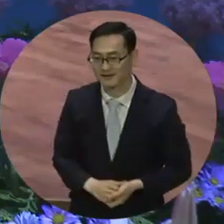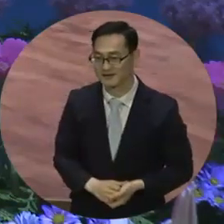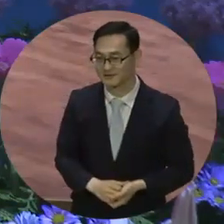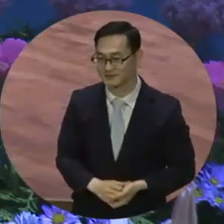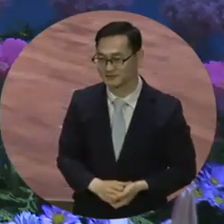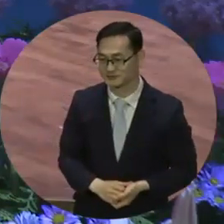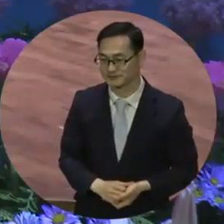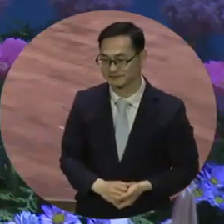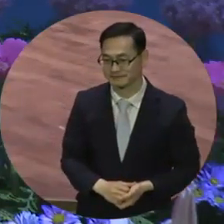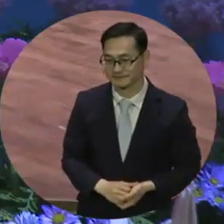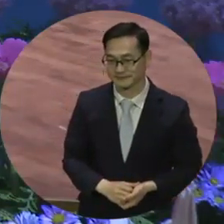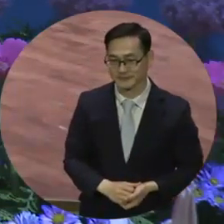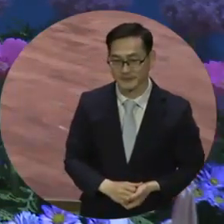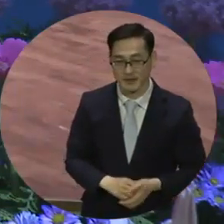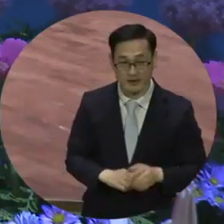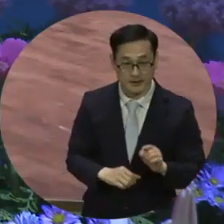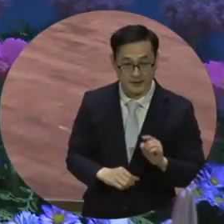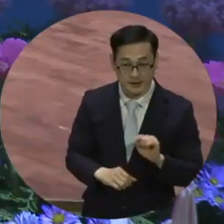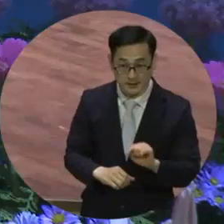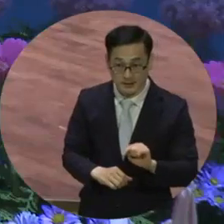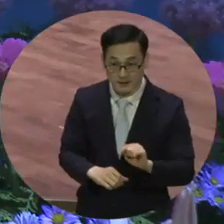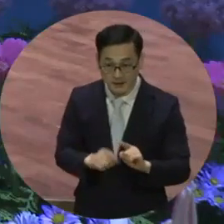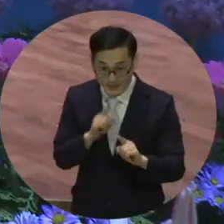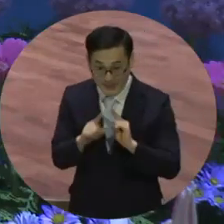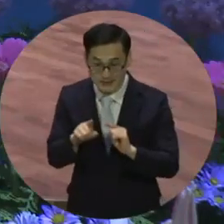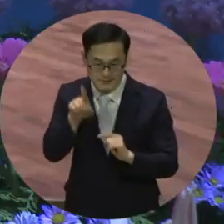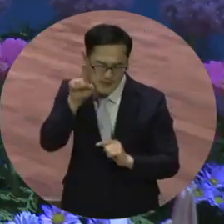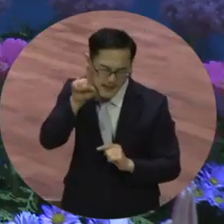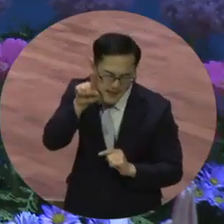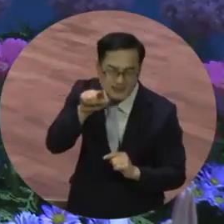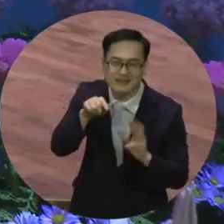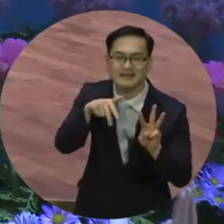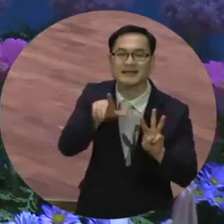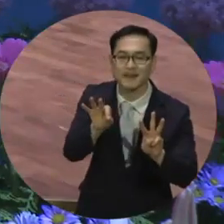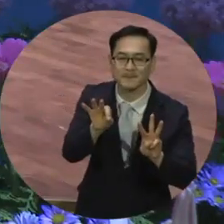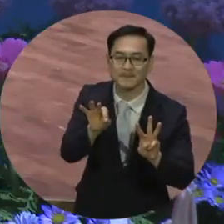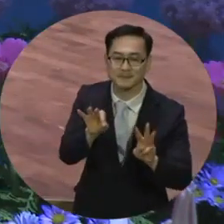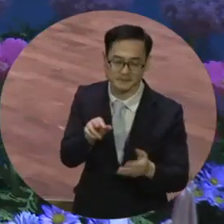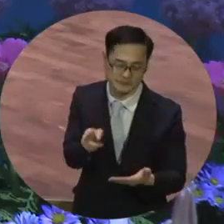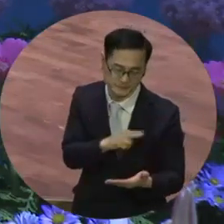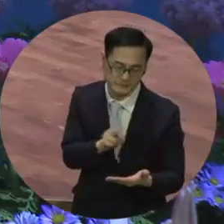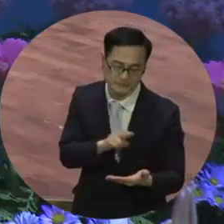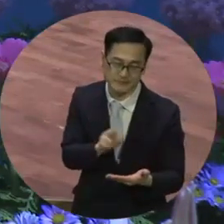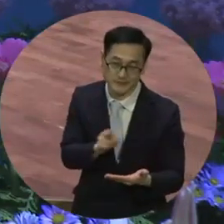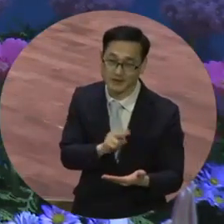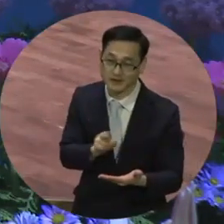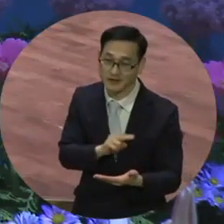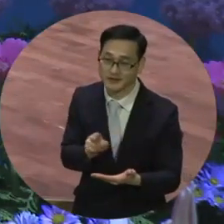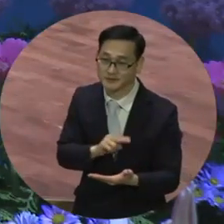통독을 할 수가 있어요. 이 말씀을 그렇게 읽을 수가 있습니다. 성경